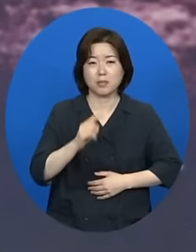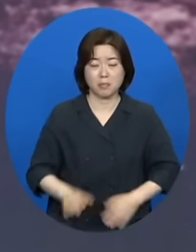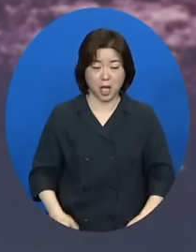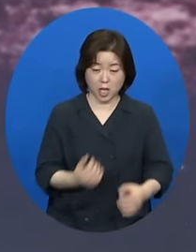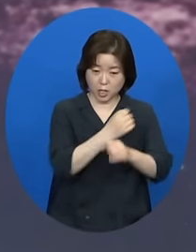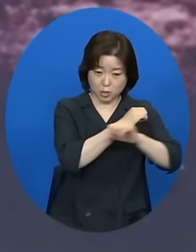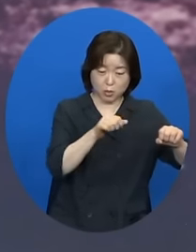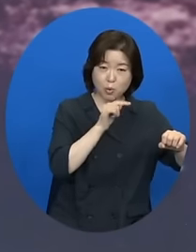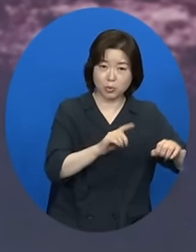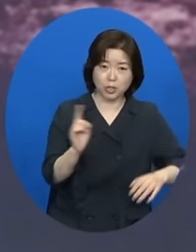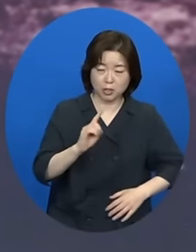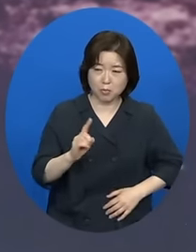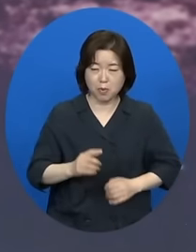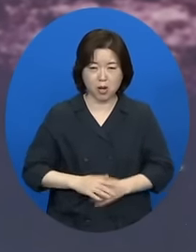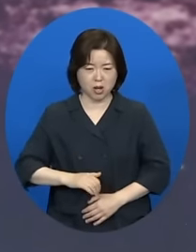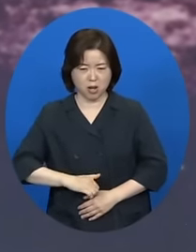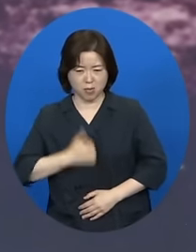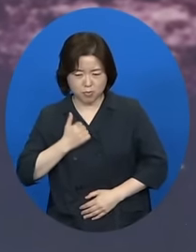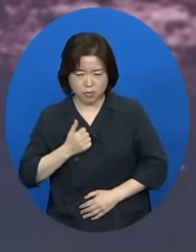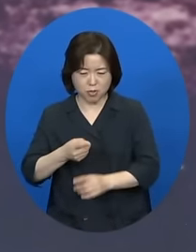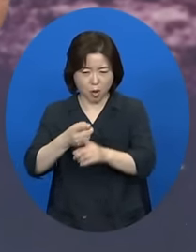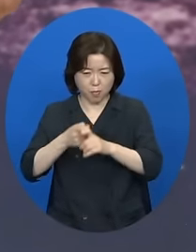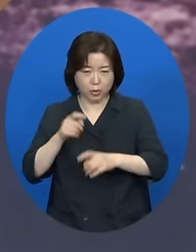미움, 복수심을 마음에서 기꺼이